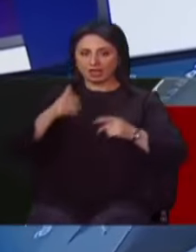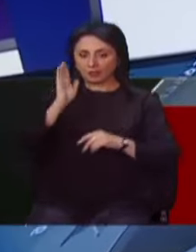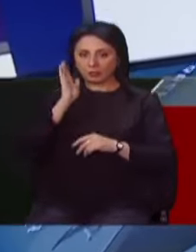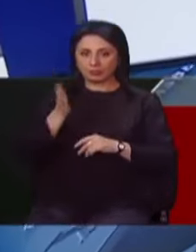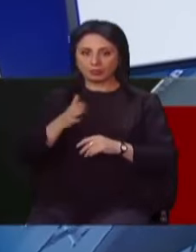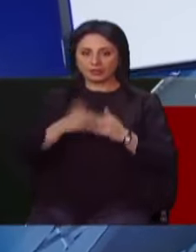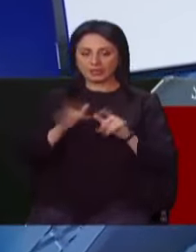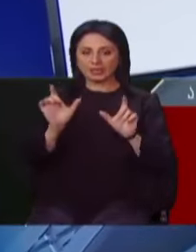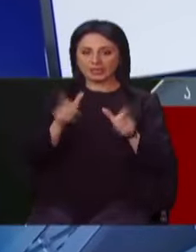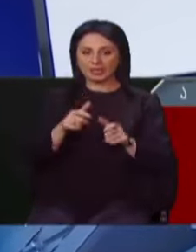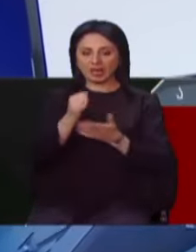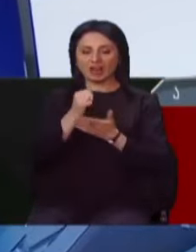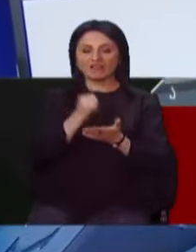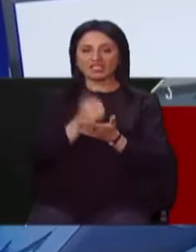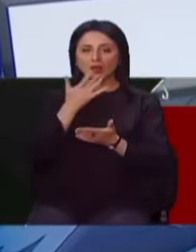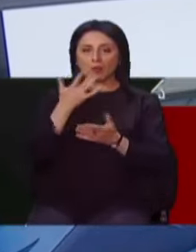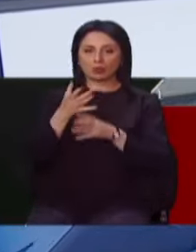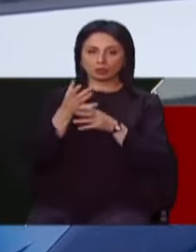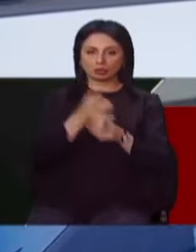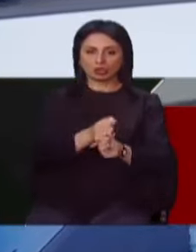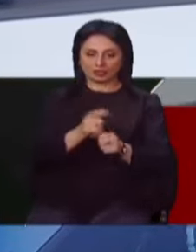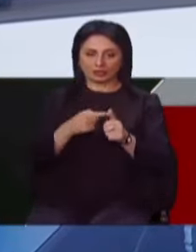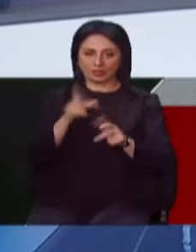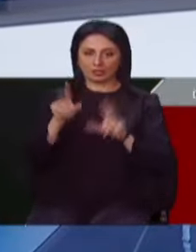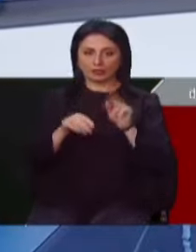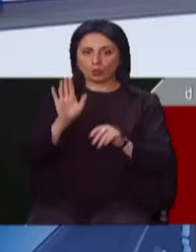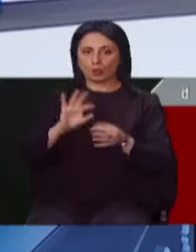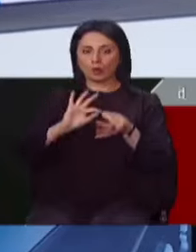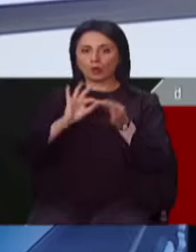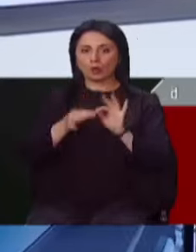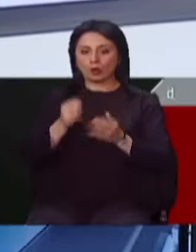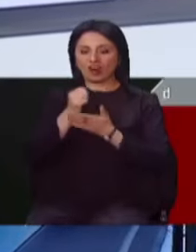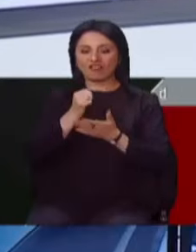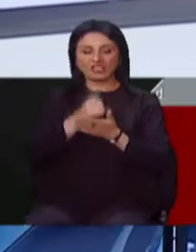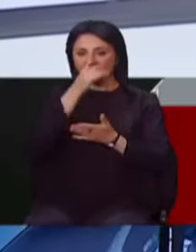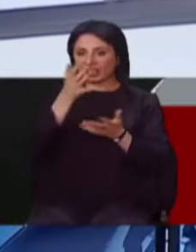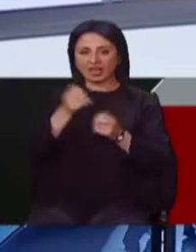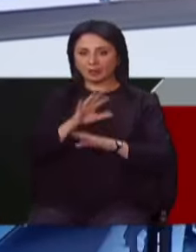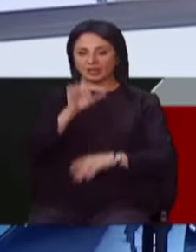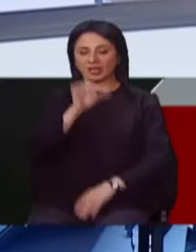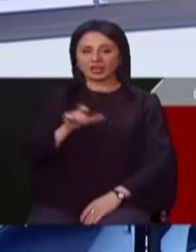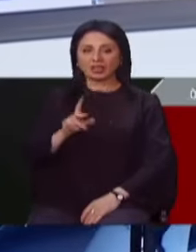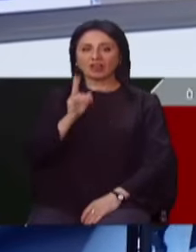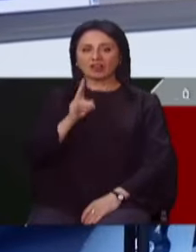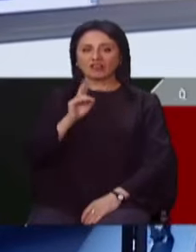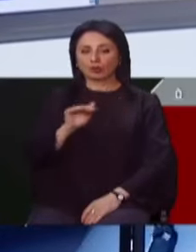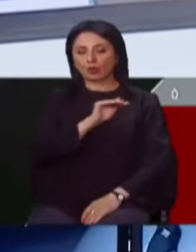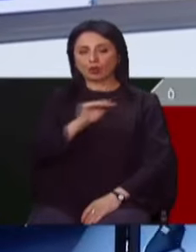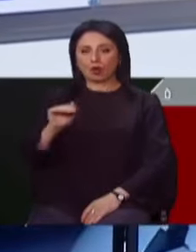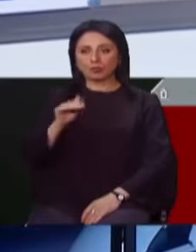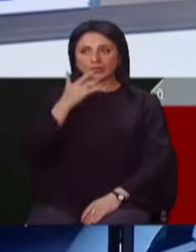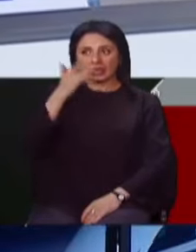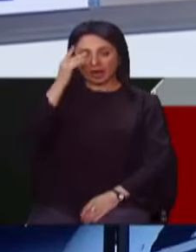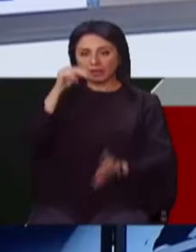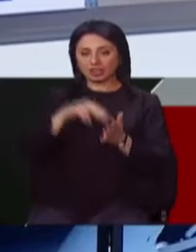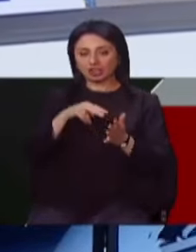გულისხმობს. სანქციების სავიზო პოლიტიკის შეზღუდვას ითვალისწინებს. Უფრო კონკრეტულად, ვიზებს ვეღარ მიიღებენ ადამიანები, რომლებიც ოფიციალური